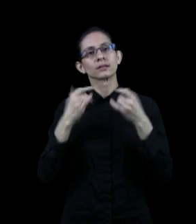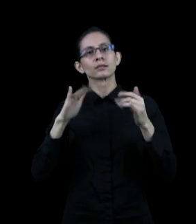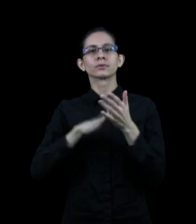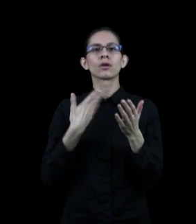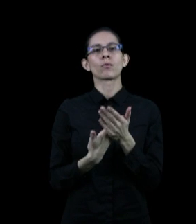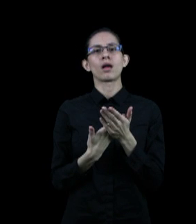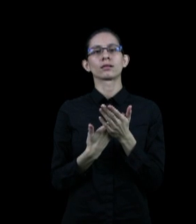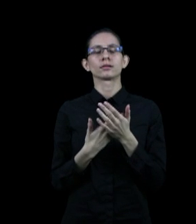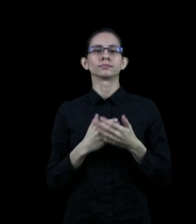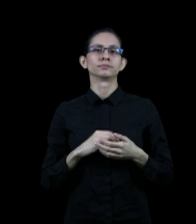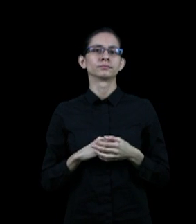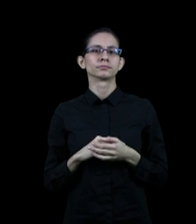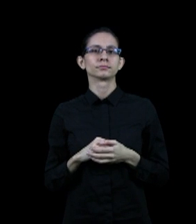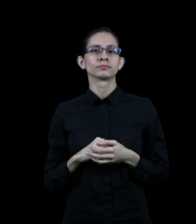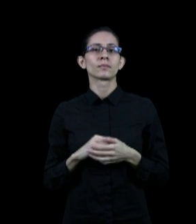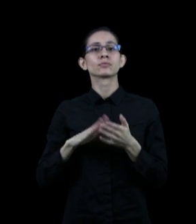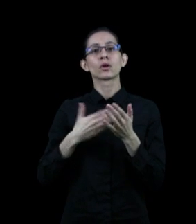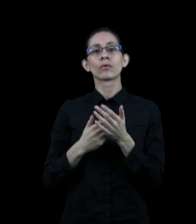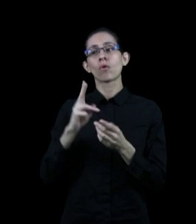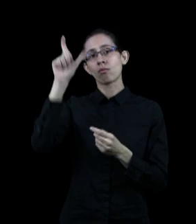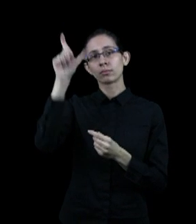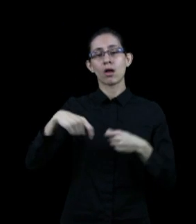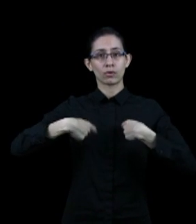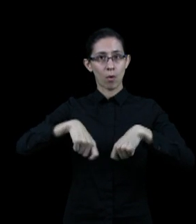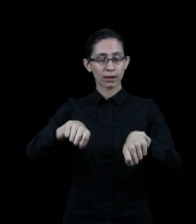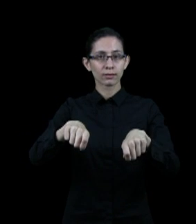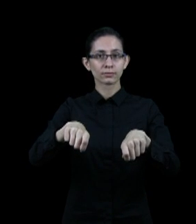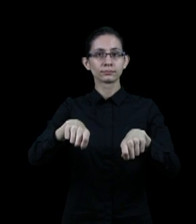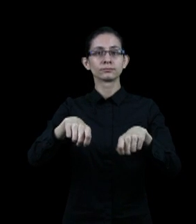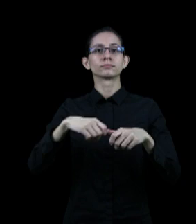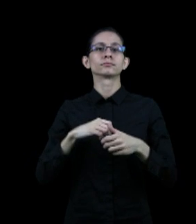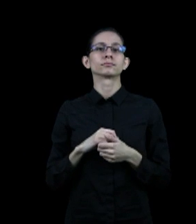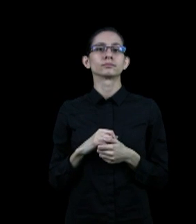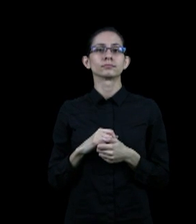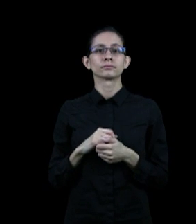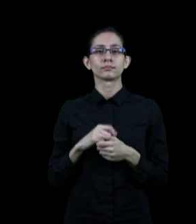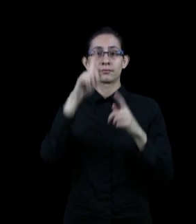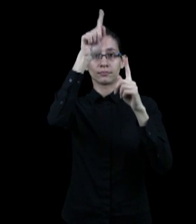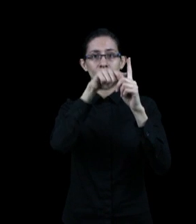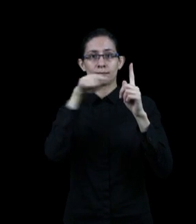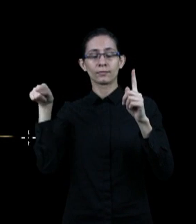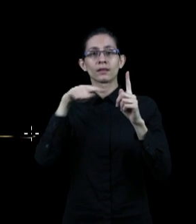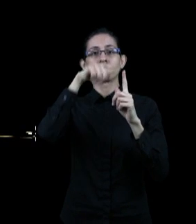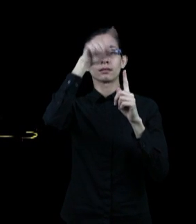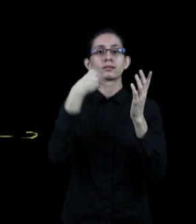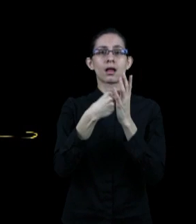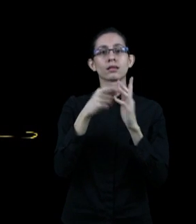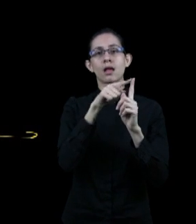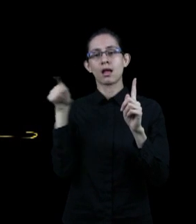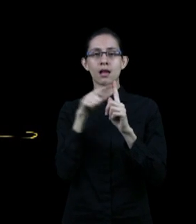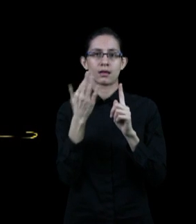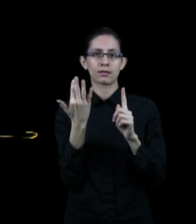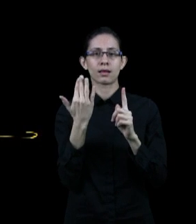Jest też inna możliwość. Może być tak, że ktoś jest rolnikiem. Najpierw osie.